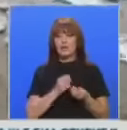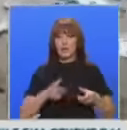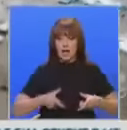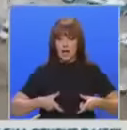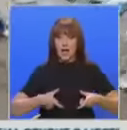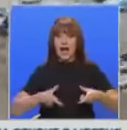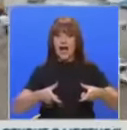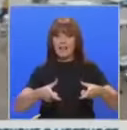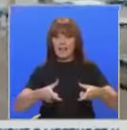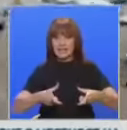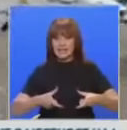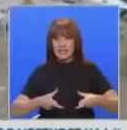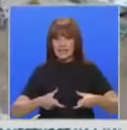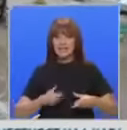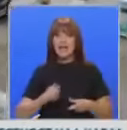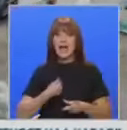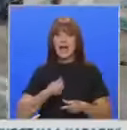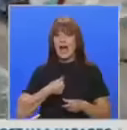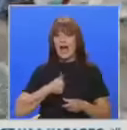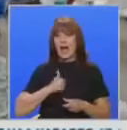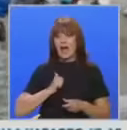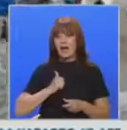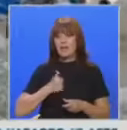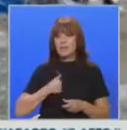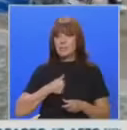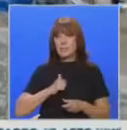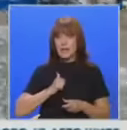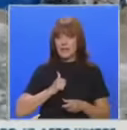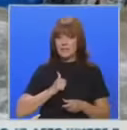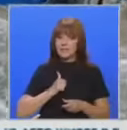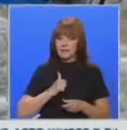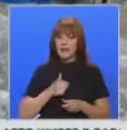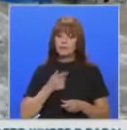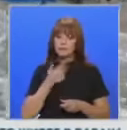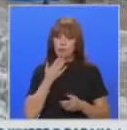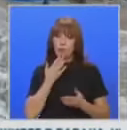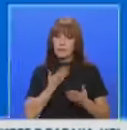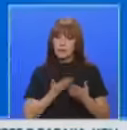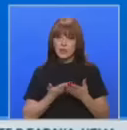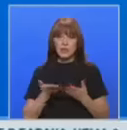кметът на града, а от екоинспекцията в Бургас обещаха, че ще продължат с проверките.